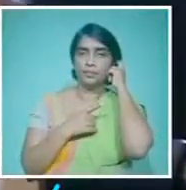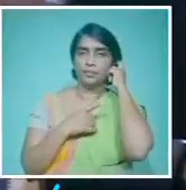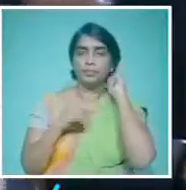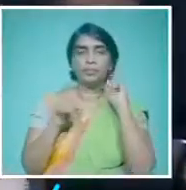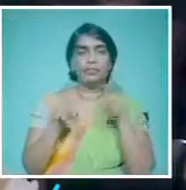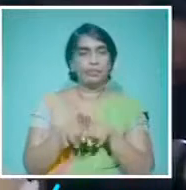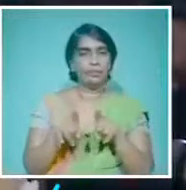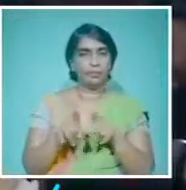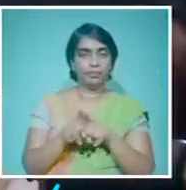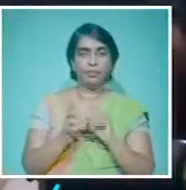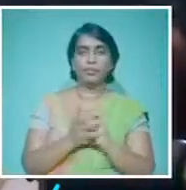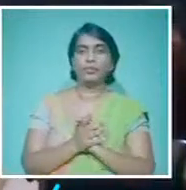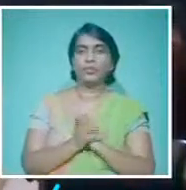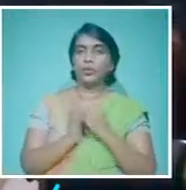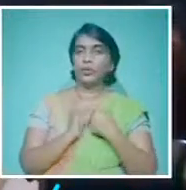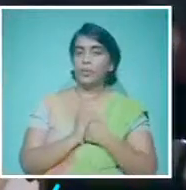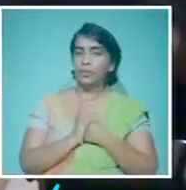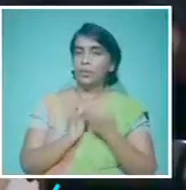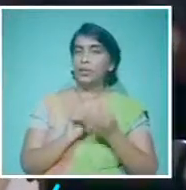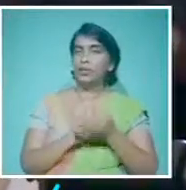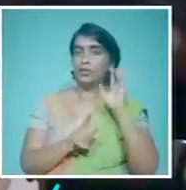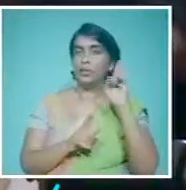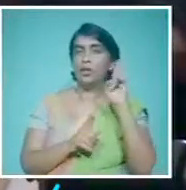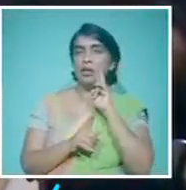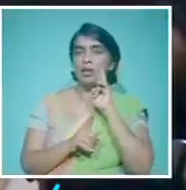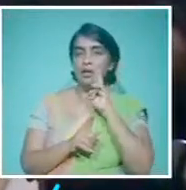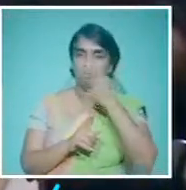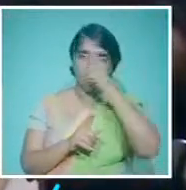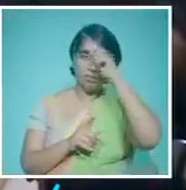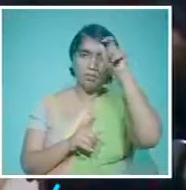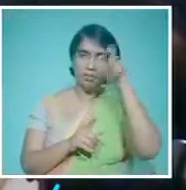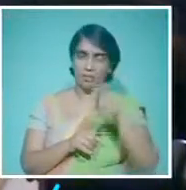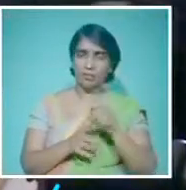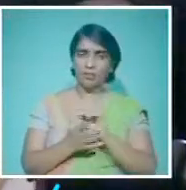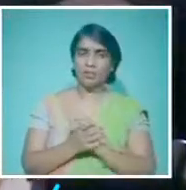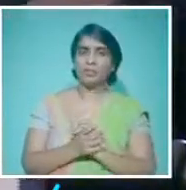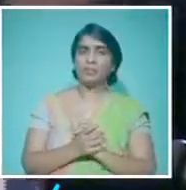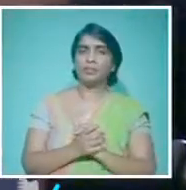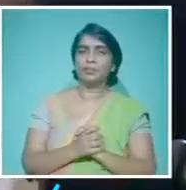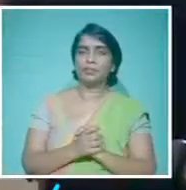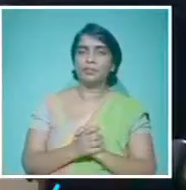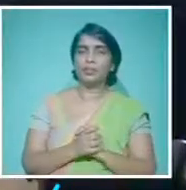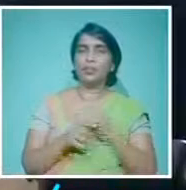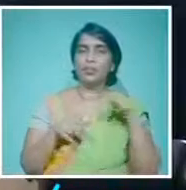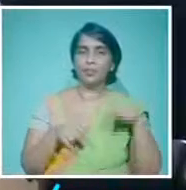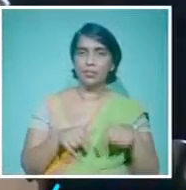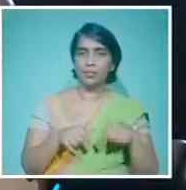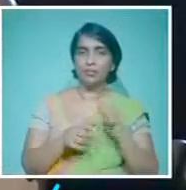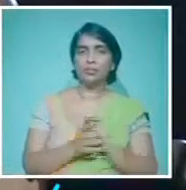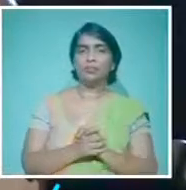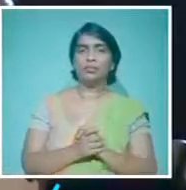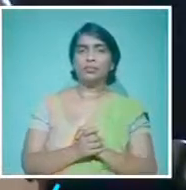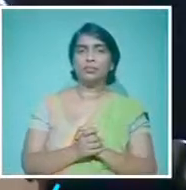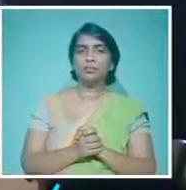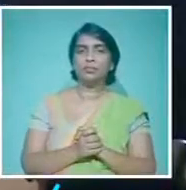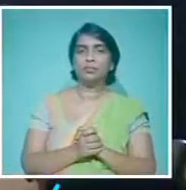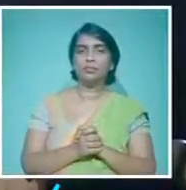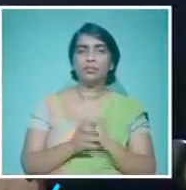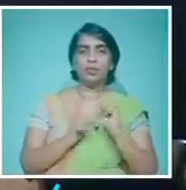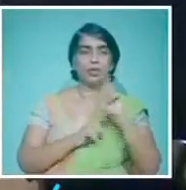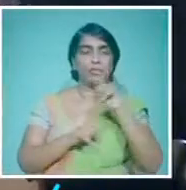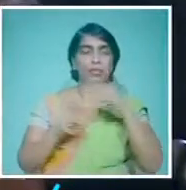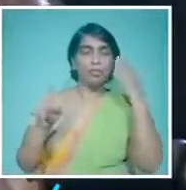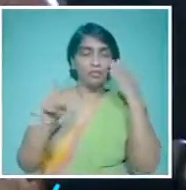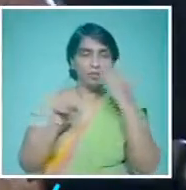Evagema Tigaru Janadi Pati, Ryan Wickramasinghe Mattuma, Ada මේ සභාව